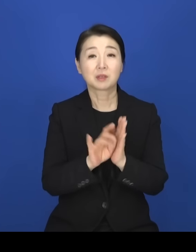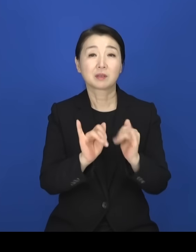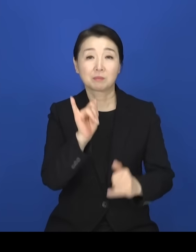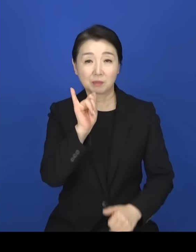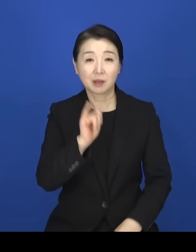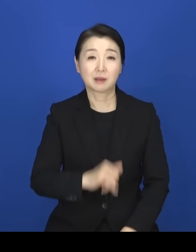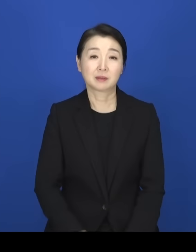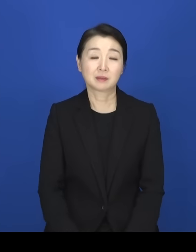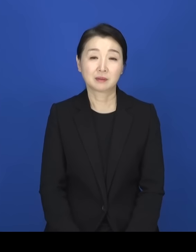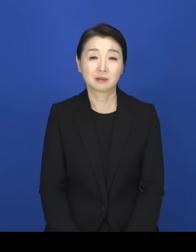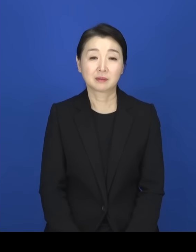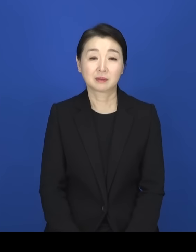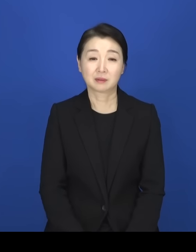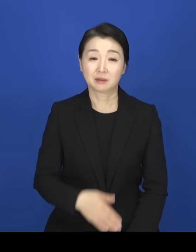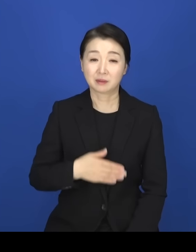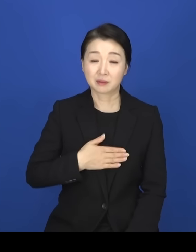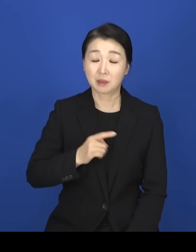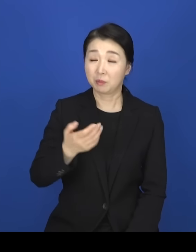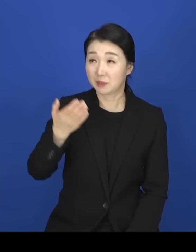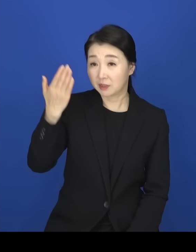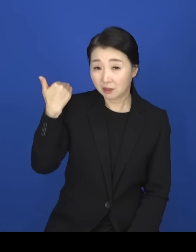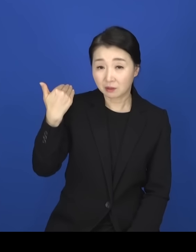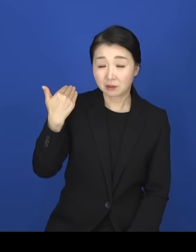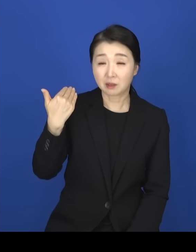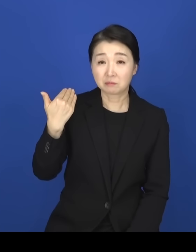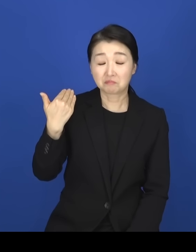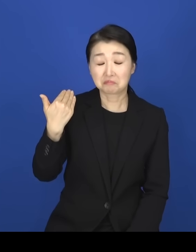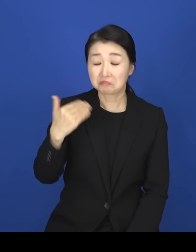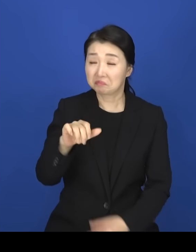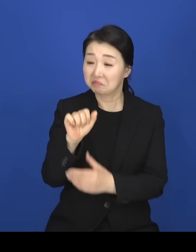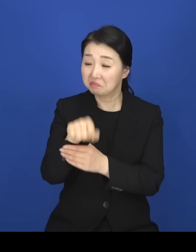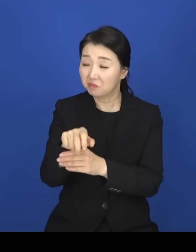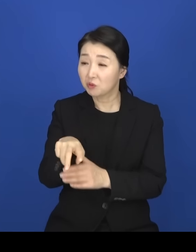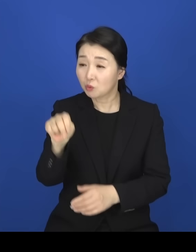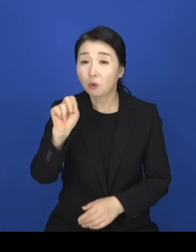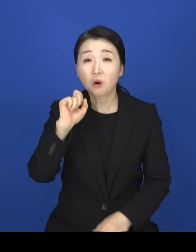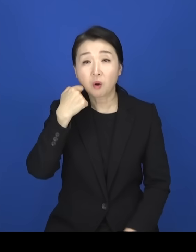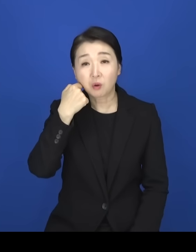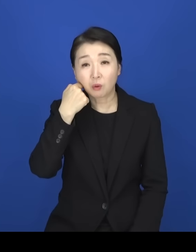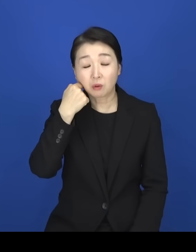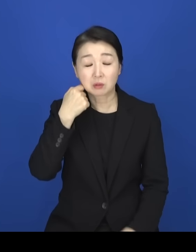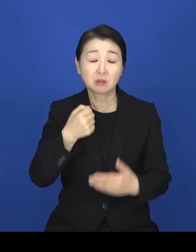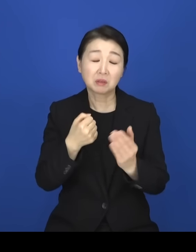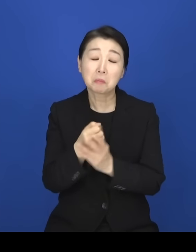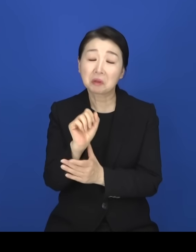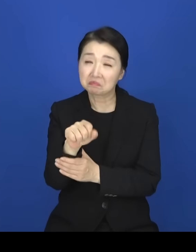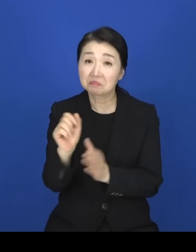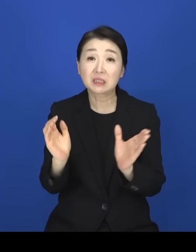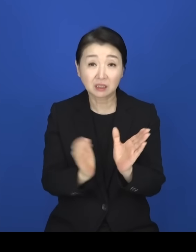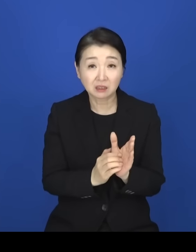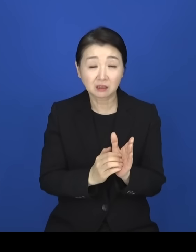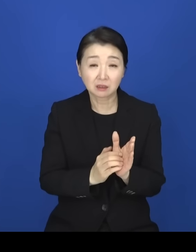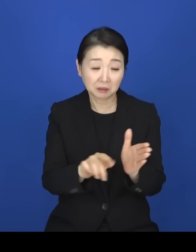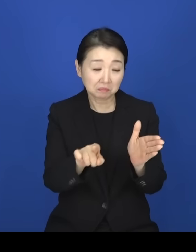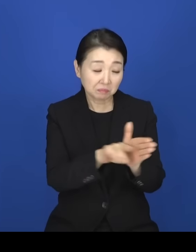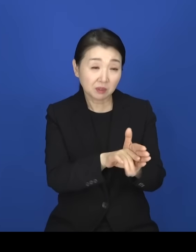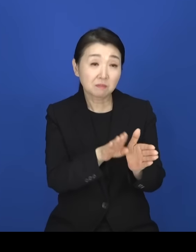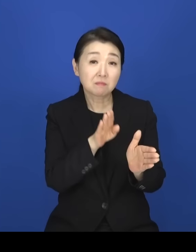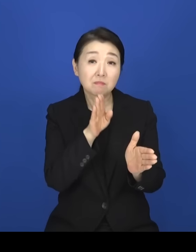것 같아요. 제가 그러니까 예전에는 예스 노에 대해서 굉장히 어려워해서 거의 예스를 했었어요. 네네. 근데 신앙이